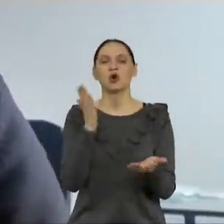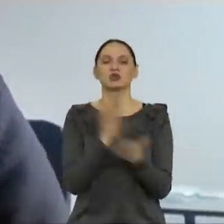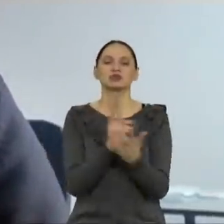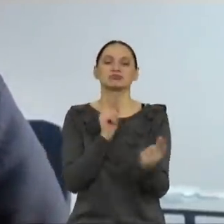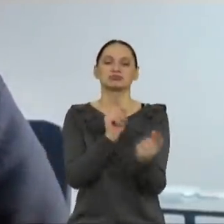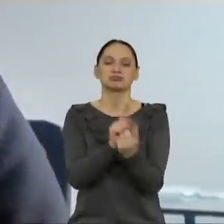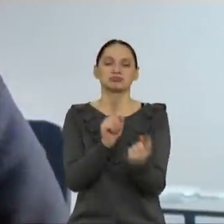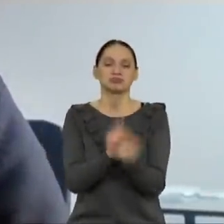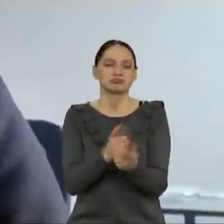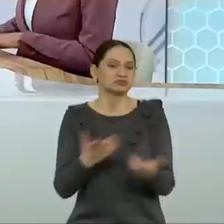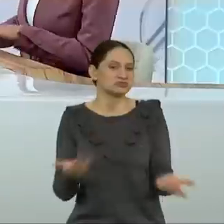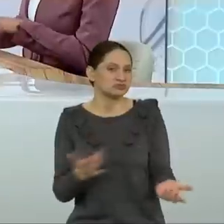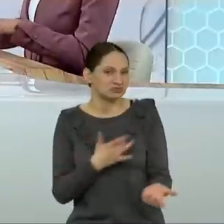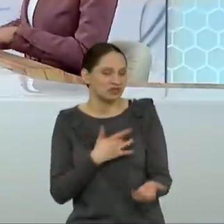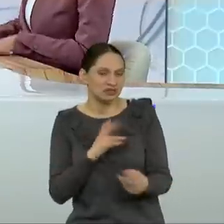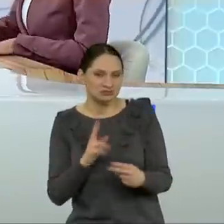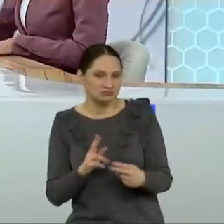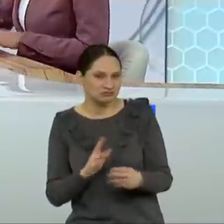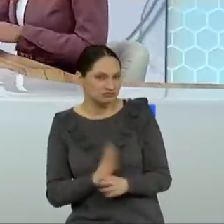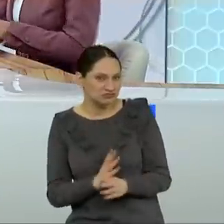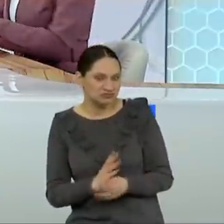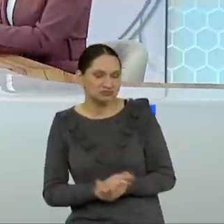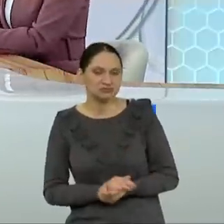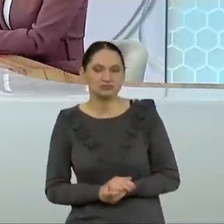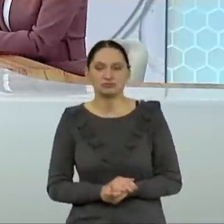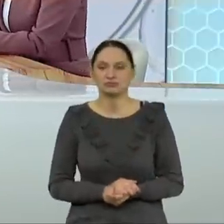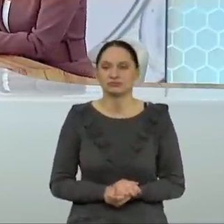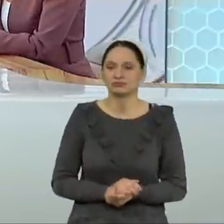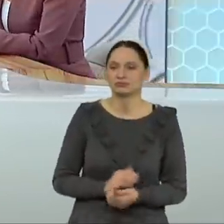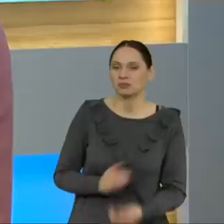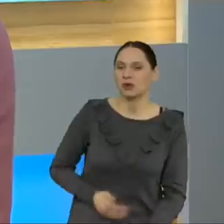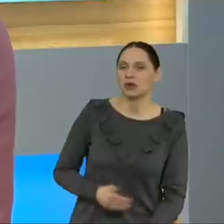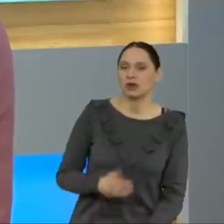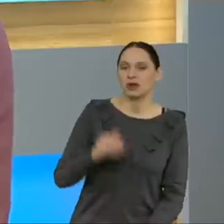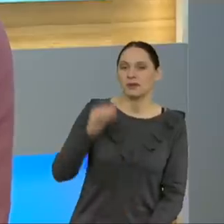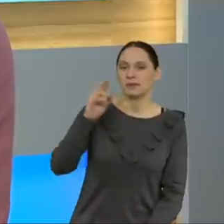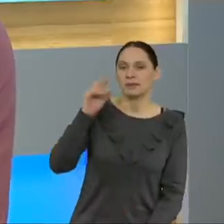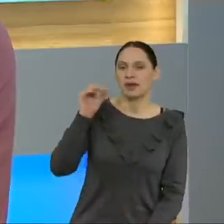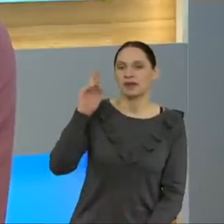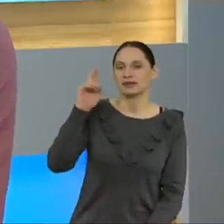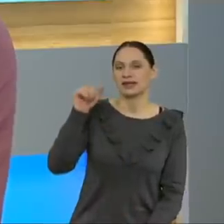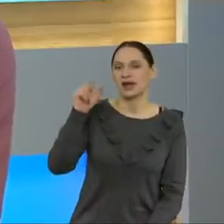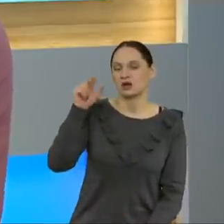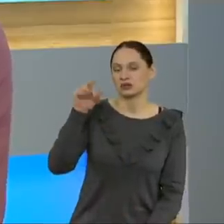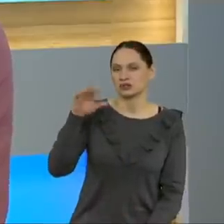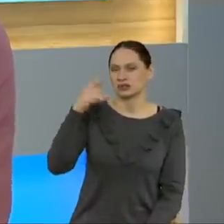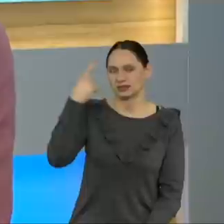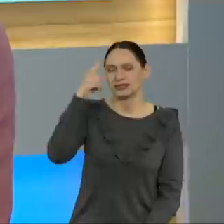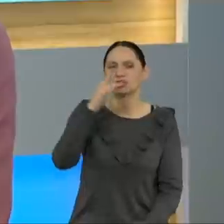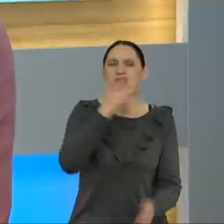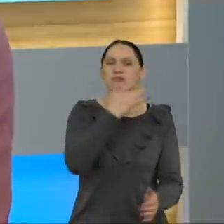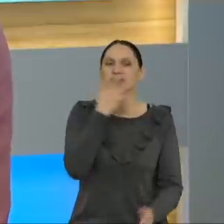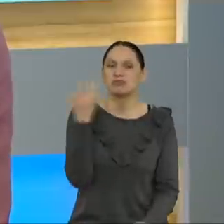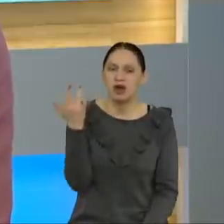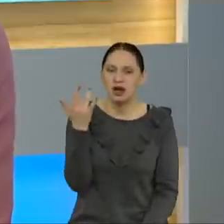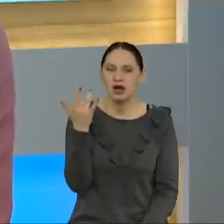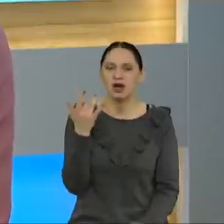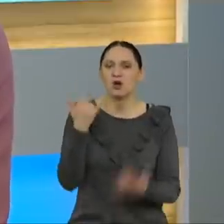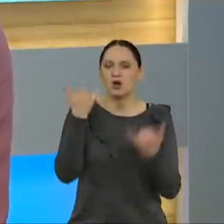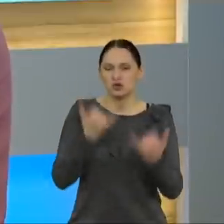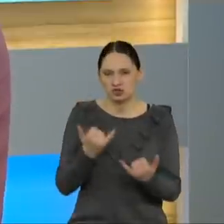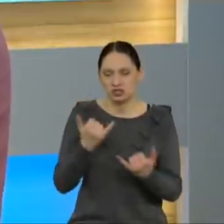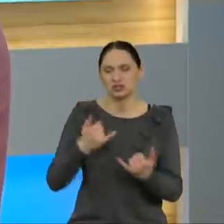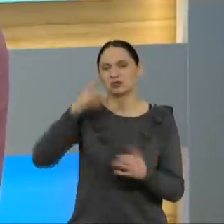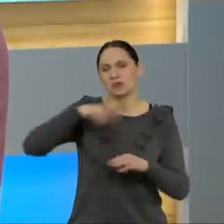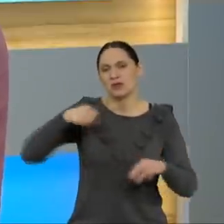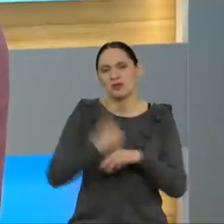laikas. Pone Petrauskai, man labai įdomu, pavyzdžiui, iš tų visų partijų, kurios šiandien atėjo pas premjerę su savo vizijomis, savo